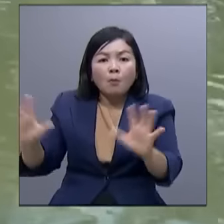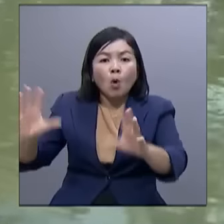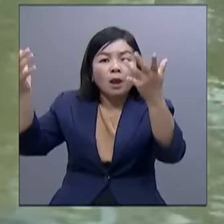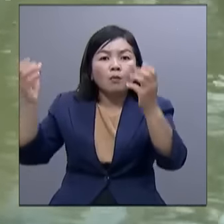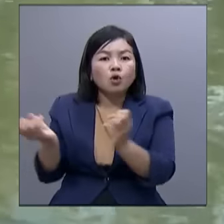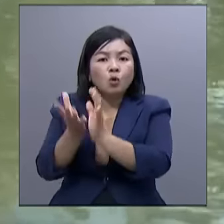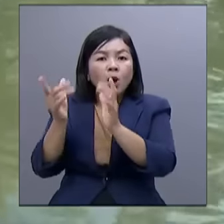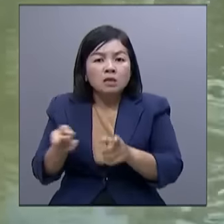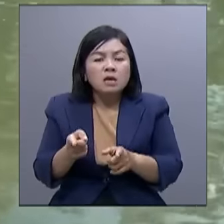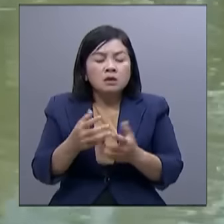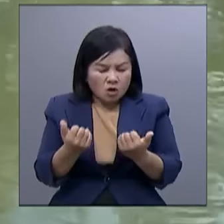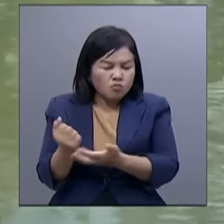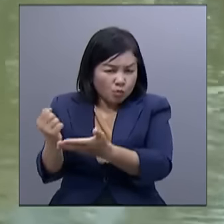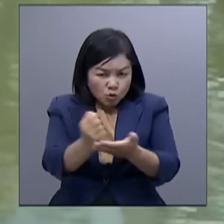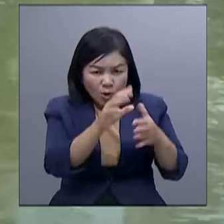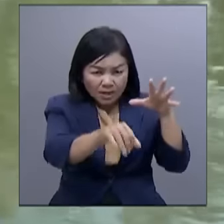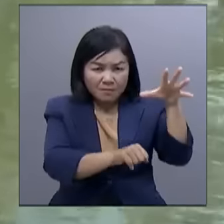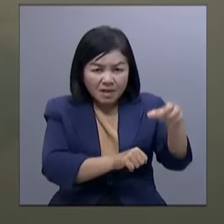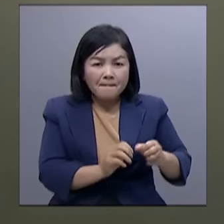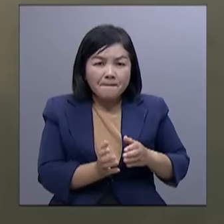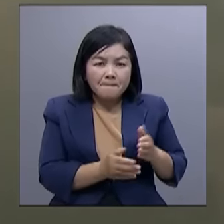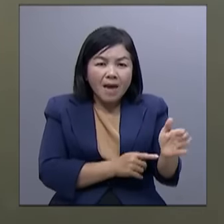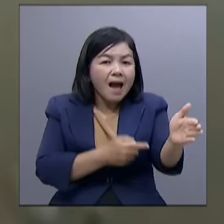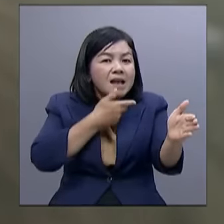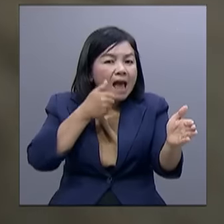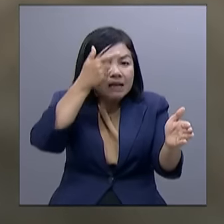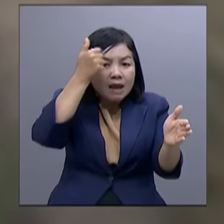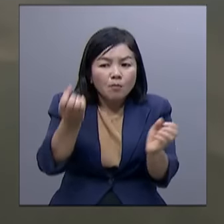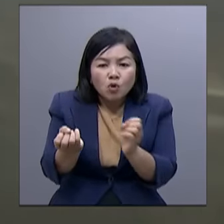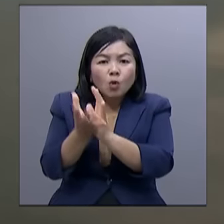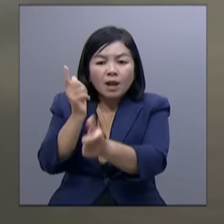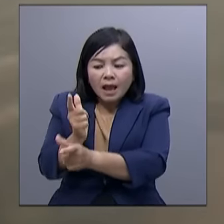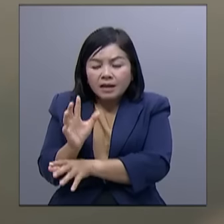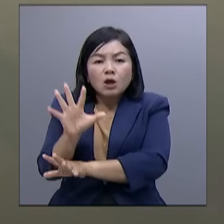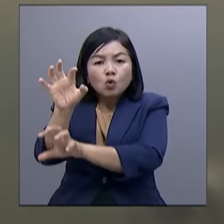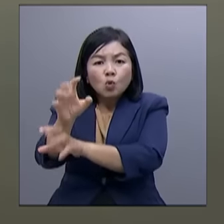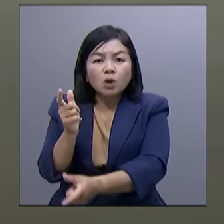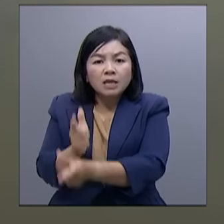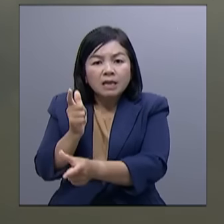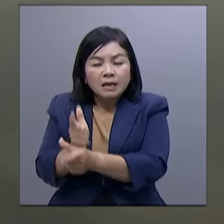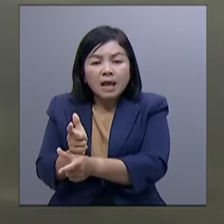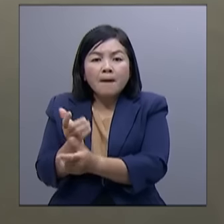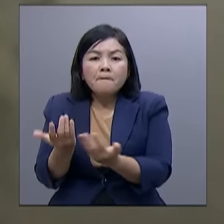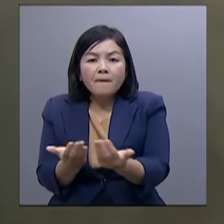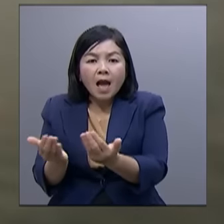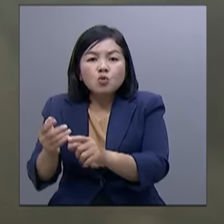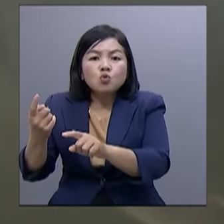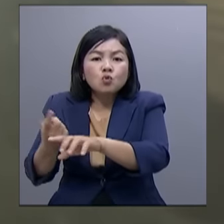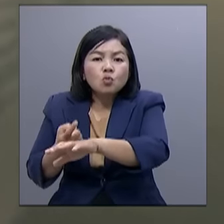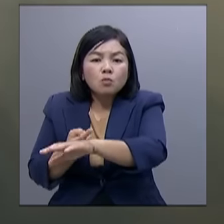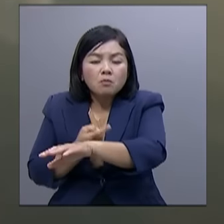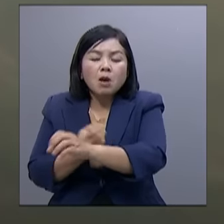จึงต้องการให้หน่วยงานที่เกี่ยวข้องนะครับเร่งแก้ไขปัญหาเพราะส่งผลกระทบต่ออาชีพและก็วิถีชีวิตของชาวบ้าน